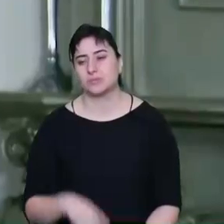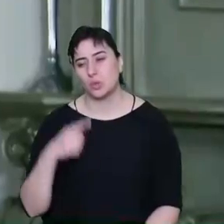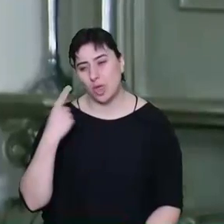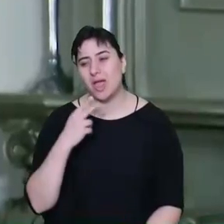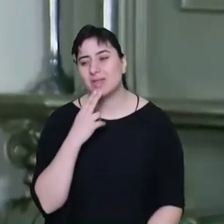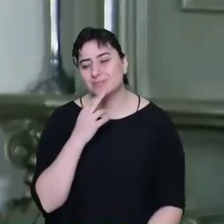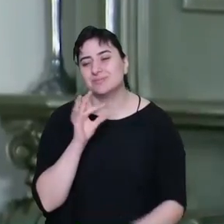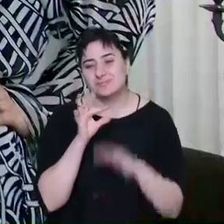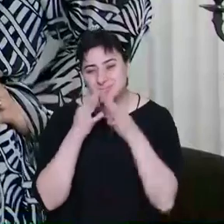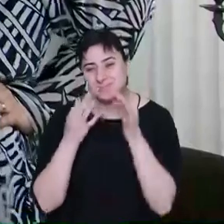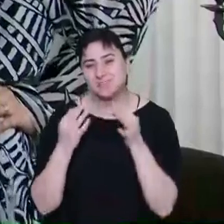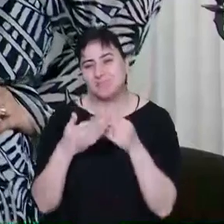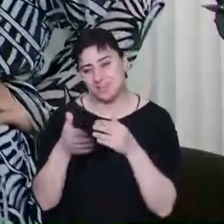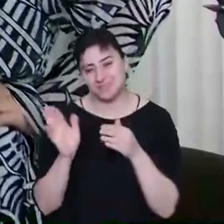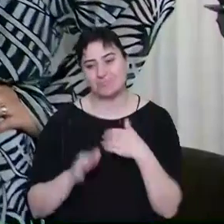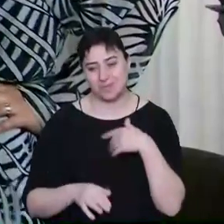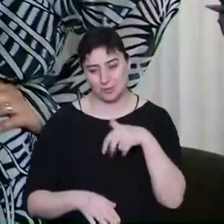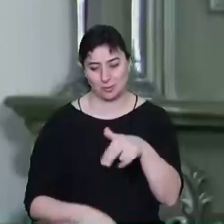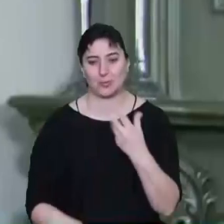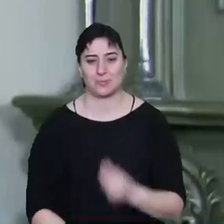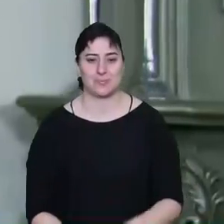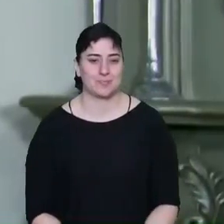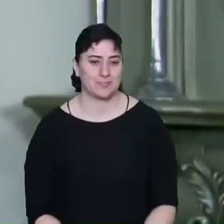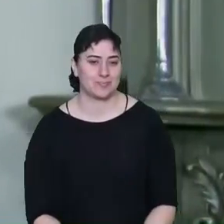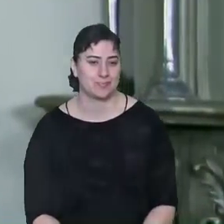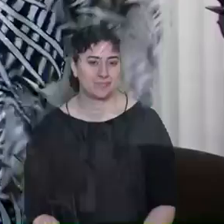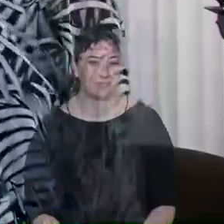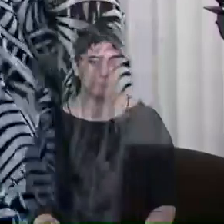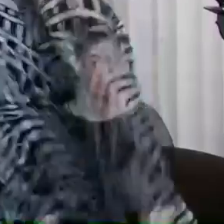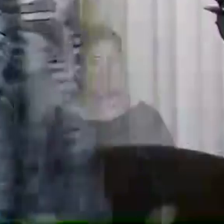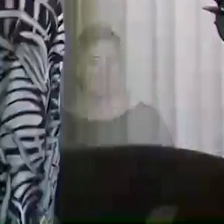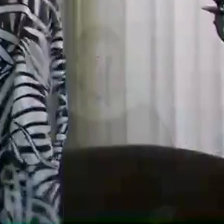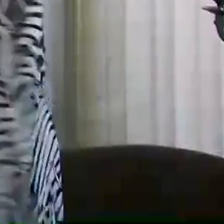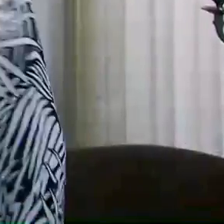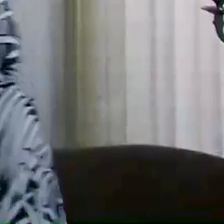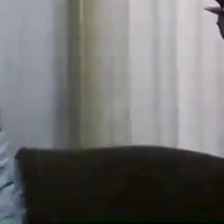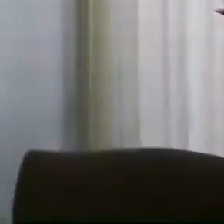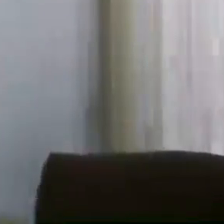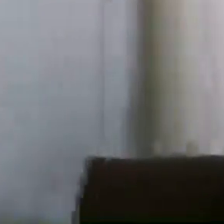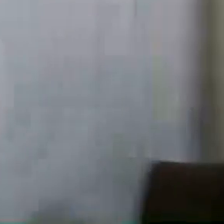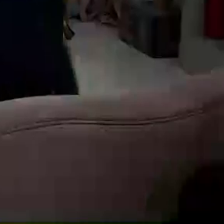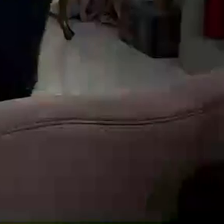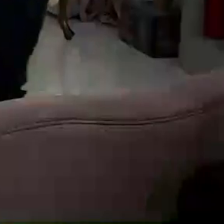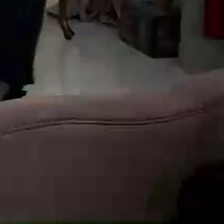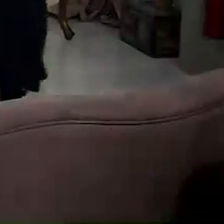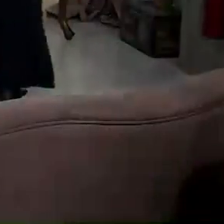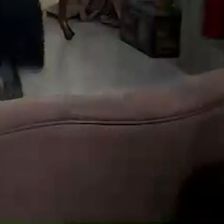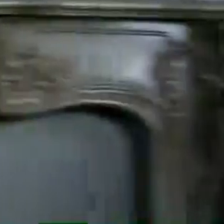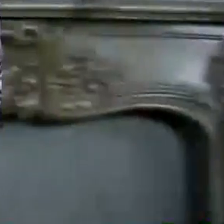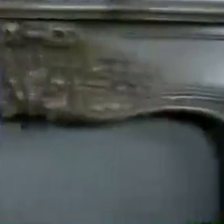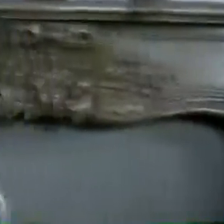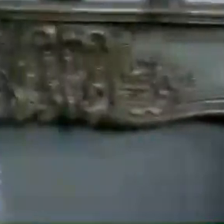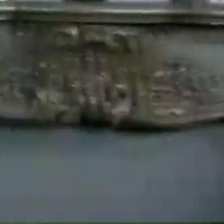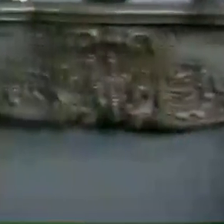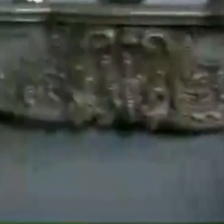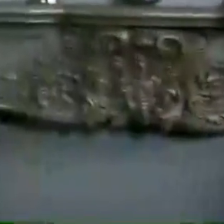Hanım, müsaade ederseniz şöyle bir açılırsanız ben de yürüyeyim. Buyurun efendim. Başından yazmasını çıkarıp makyaj yapmış. Topuklarına